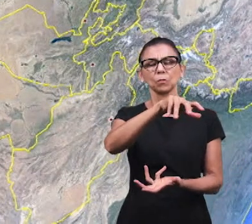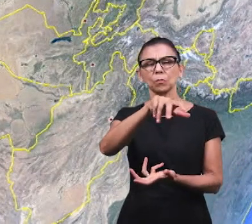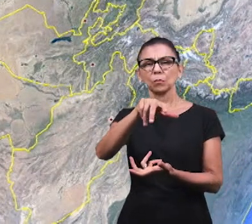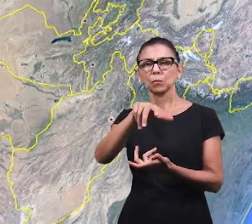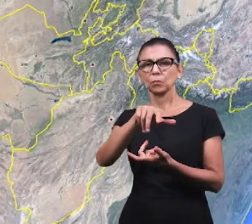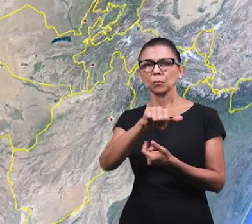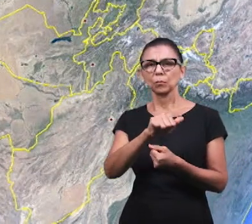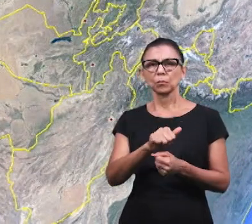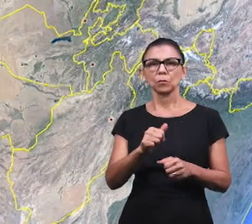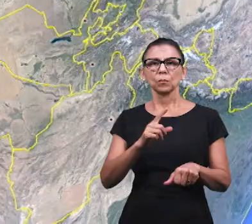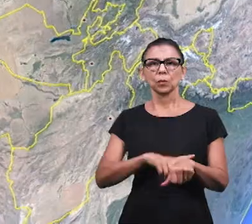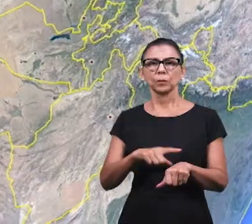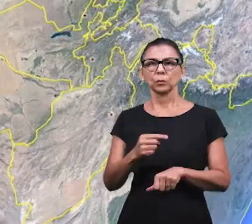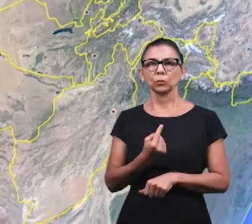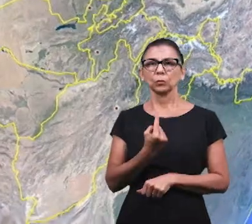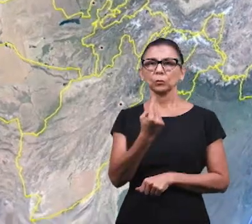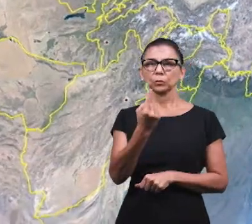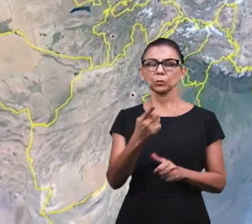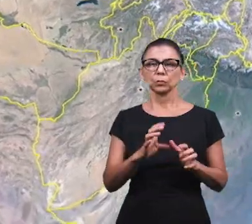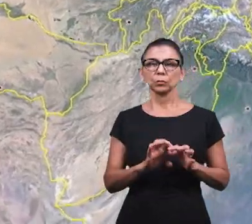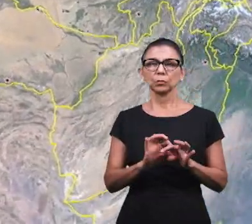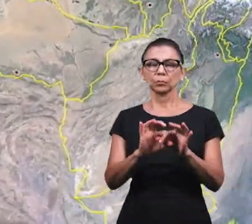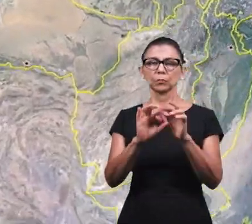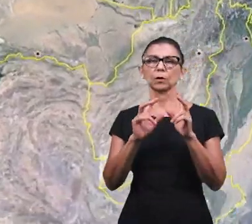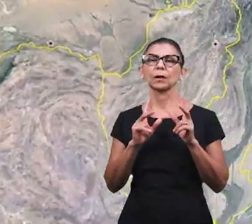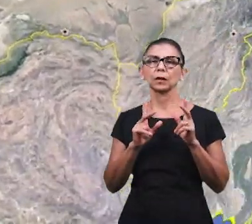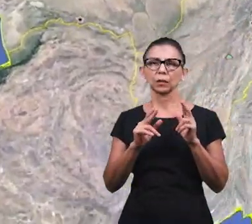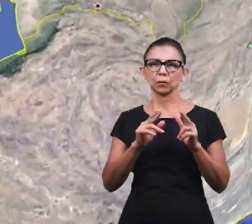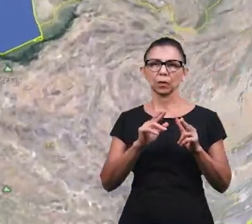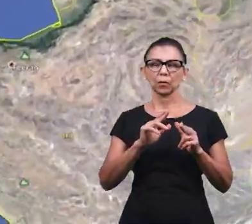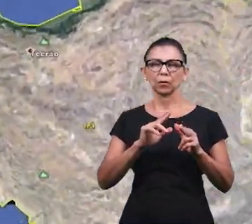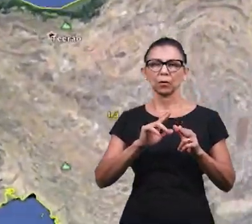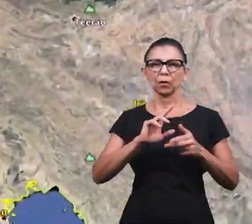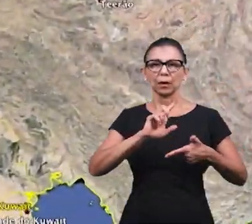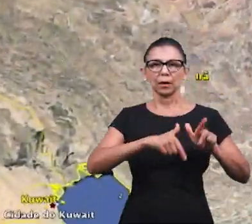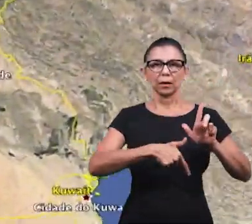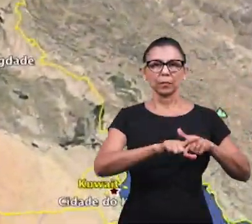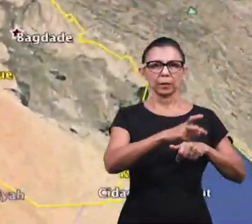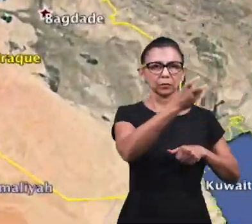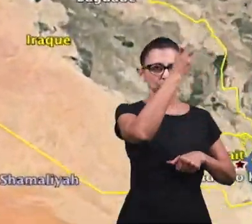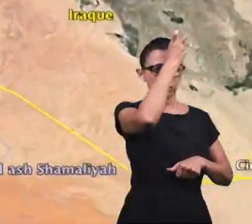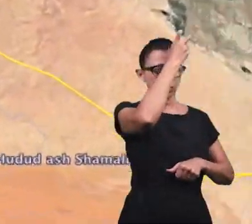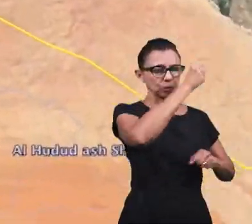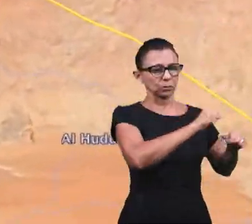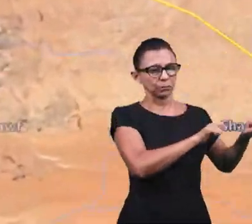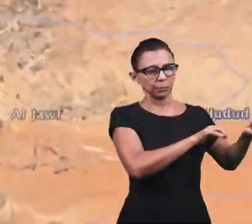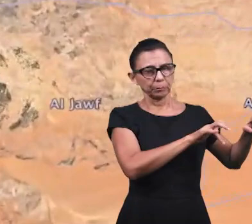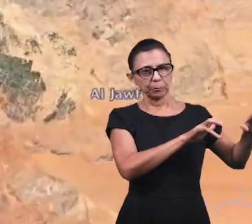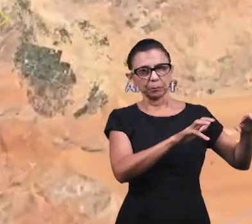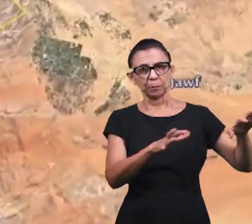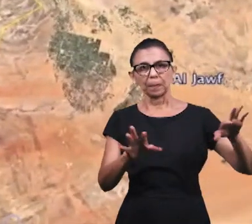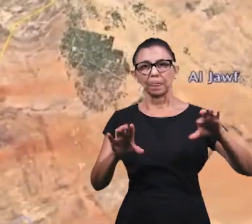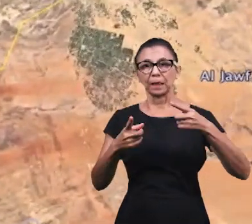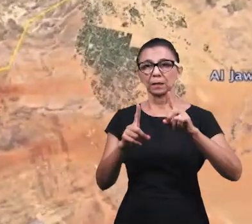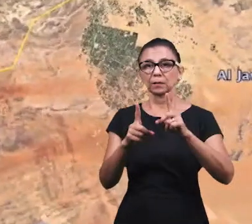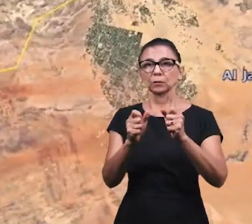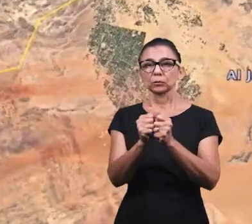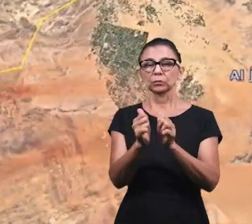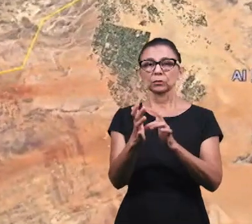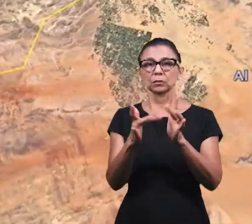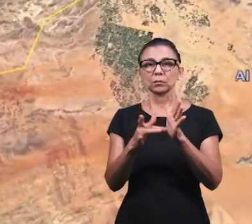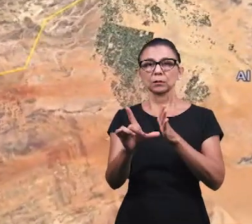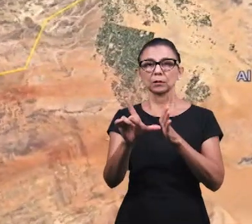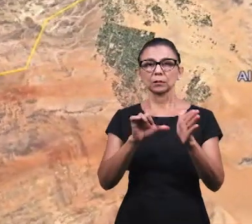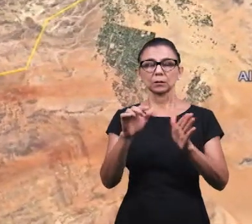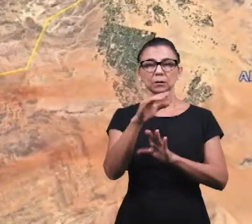un moment d'unité et de communion, comme l'ont vécu les Hébreux à la sortie d'Égypte et les disciples avec le Seigneur Jésus